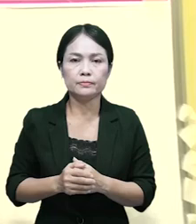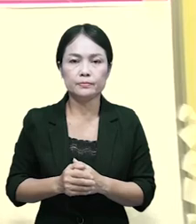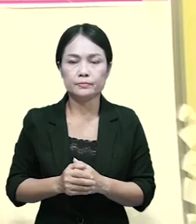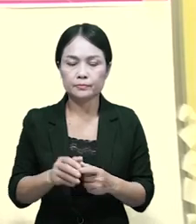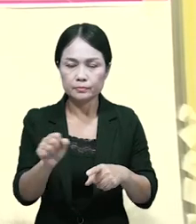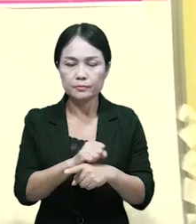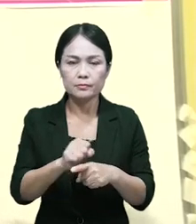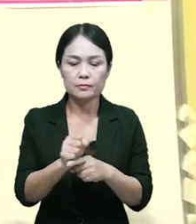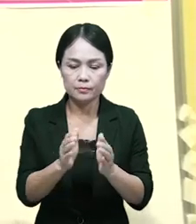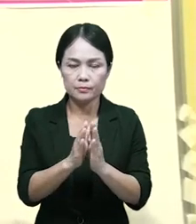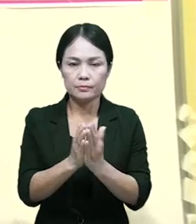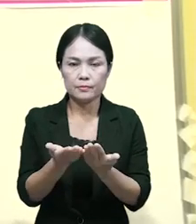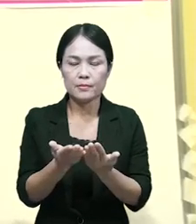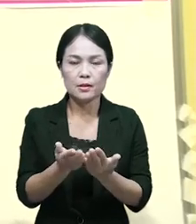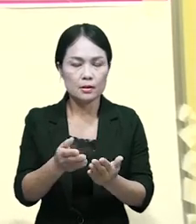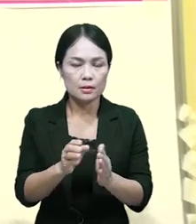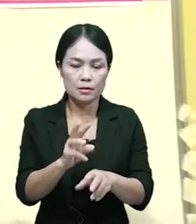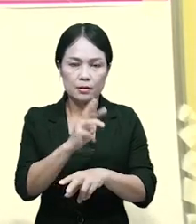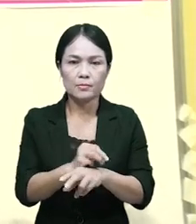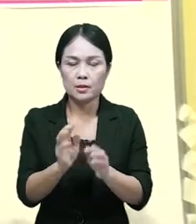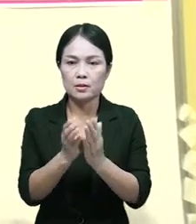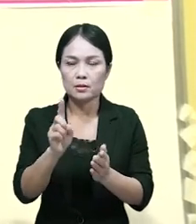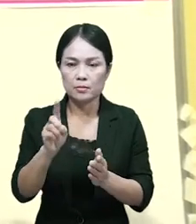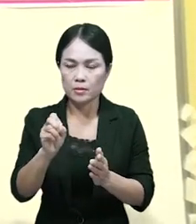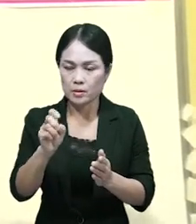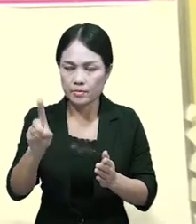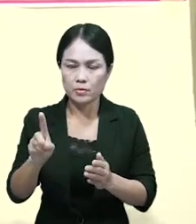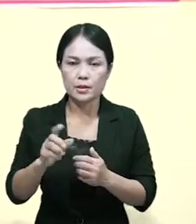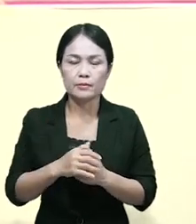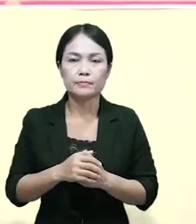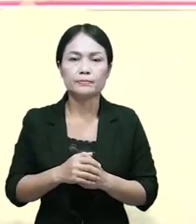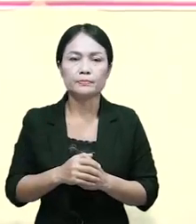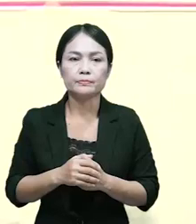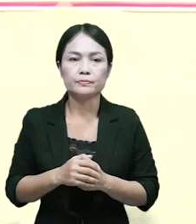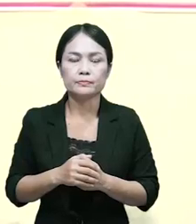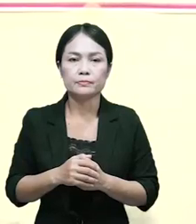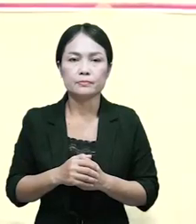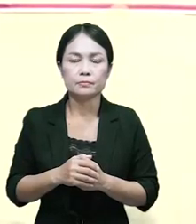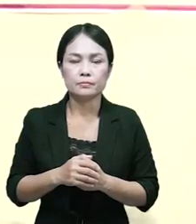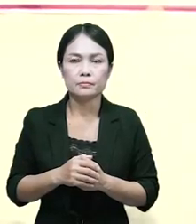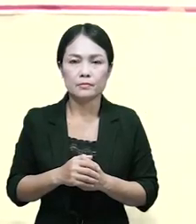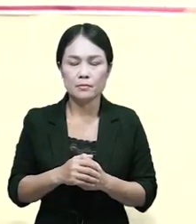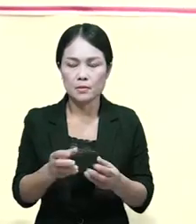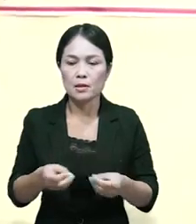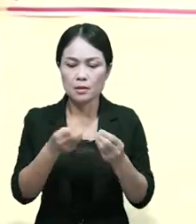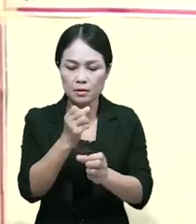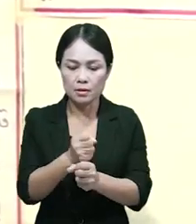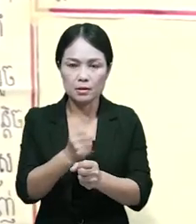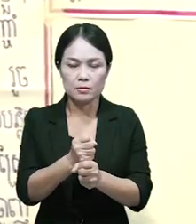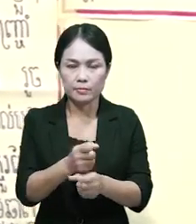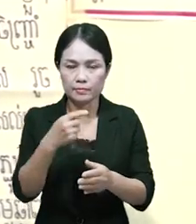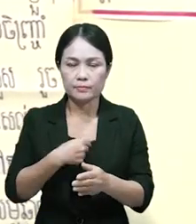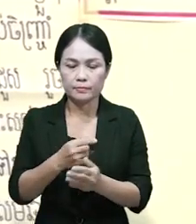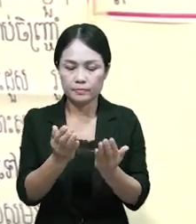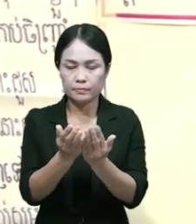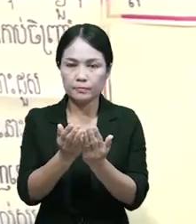ដែលលំហាត់នៅក្នុងសៀវភៅសិក្សាកូនទំព័រទី101កូនចាចូលរួមធ្វើជាមួយអ្នកគ្រូណាកូនណា